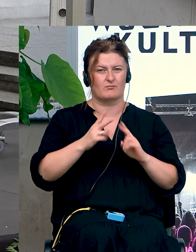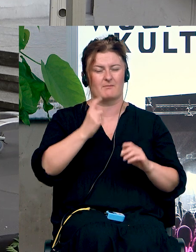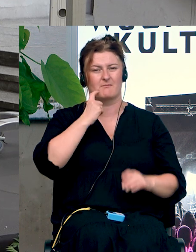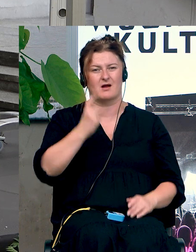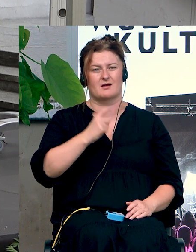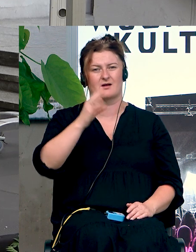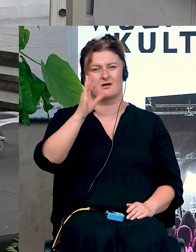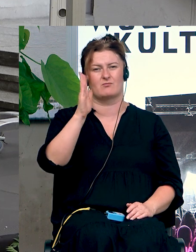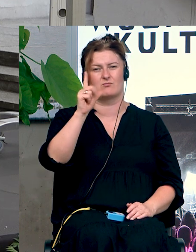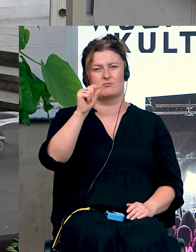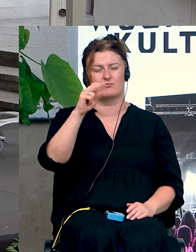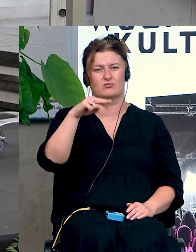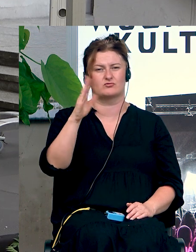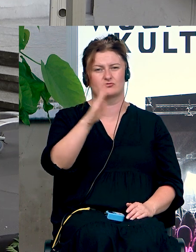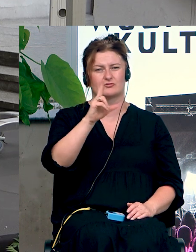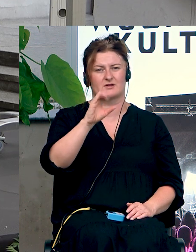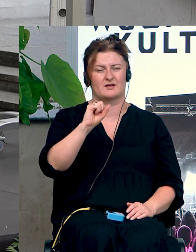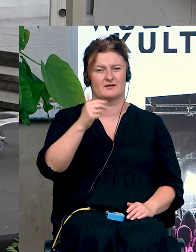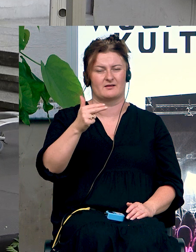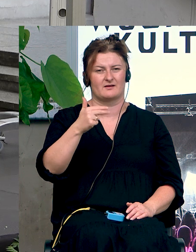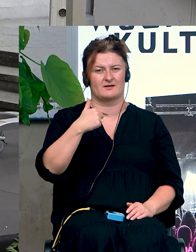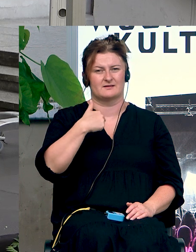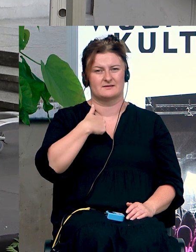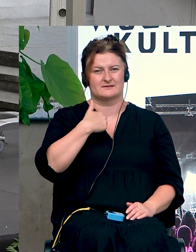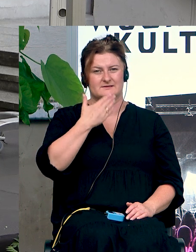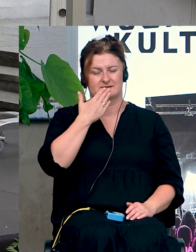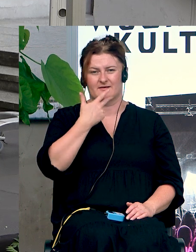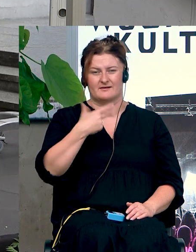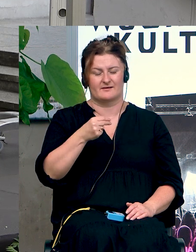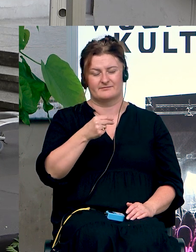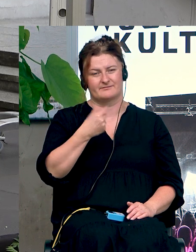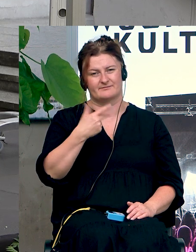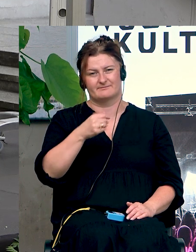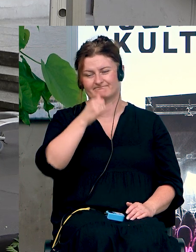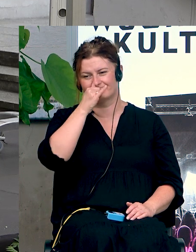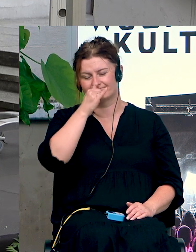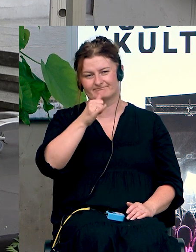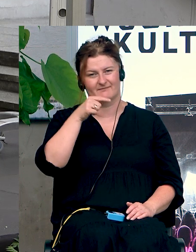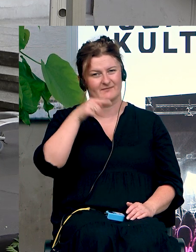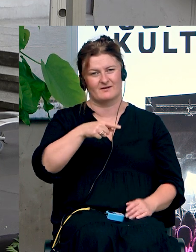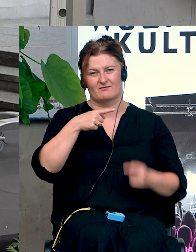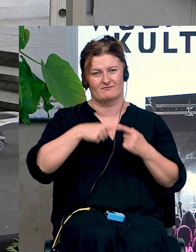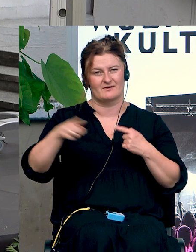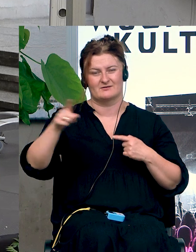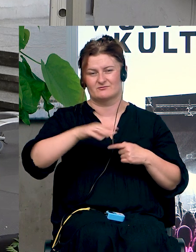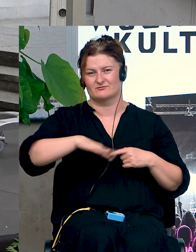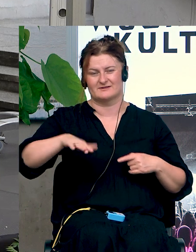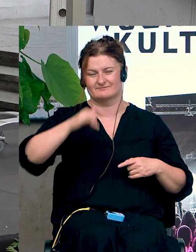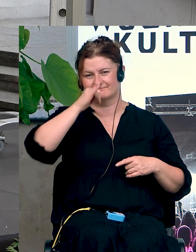na polski. I sam się autocenzurowałem, powiedziałem, nie, tego nie wyślę tym